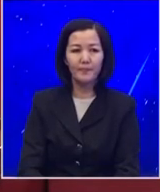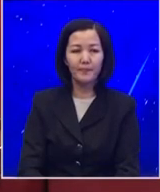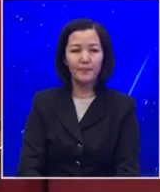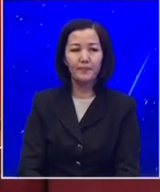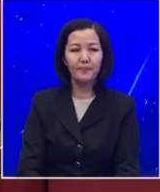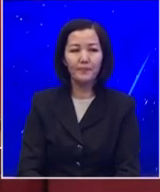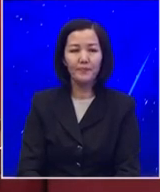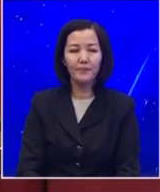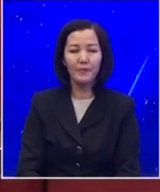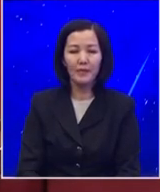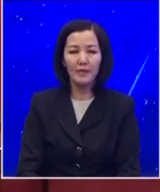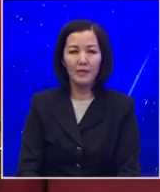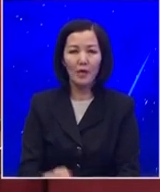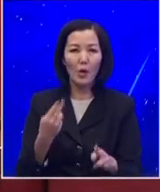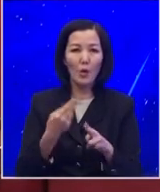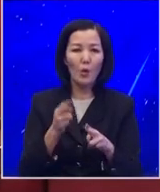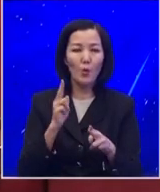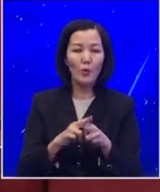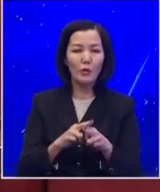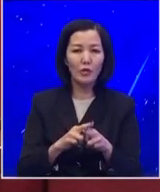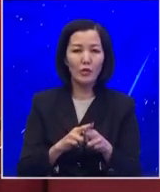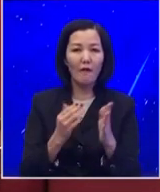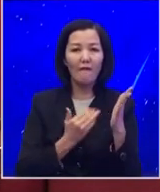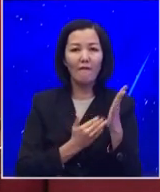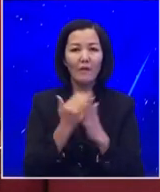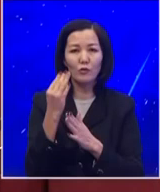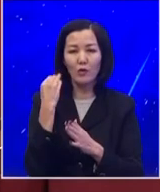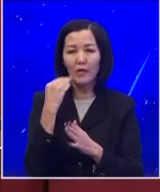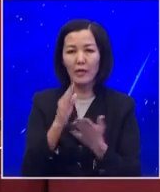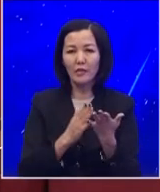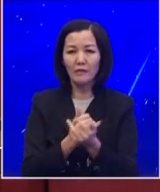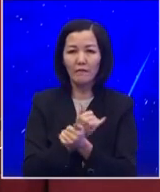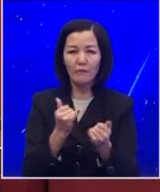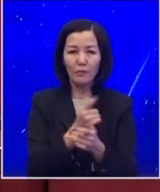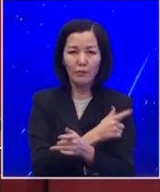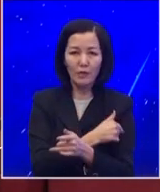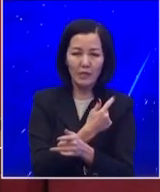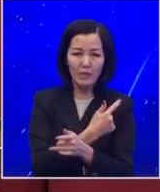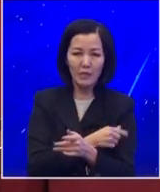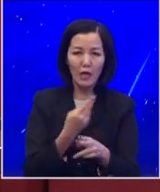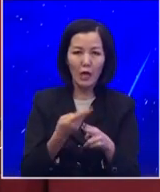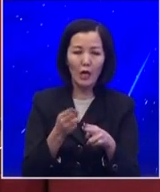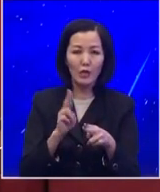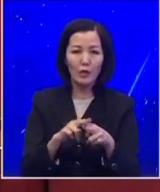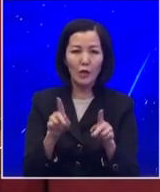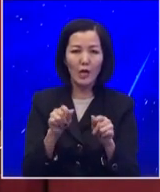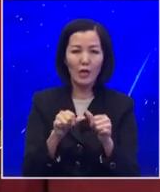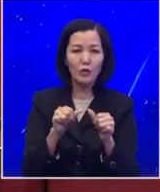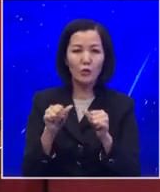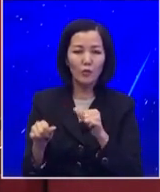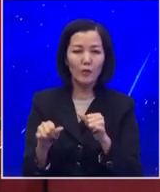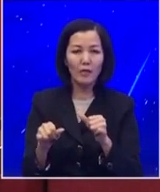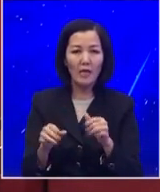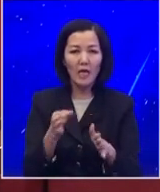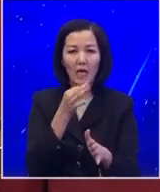У вас квалификация очень высокая. Качество оказания медицинских услуг, особенно в части